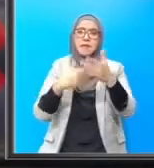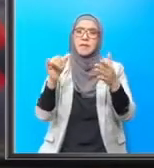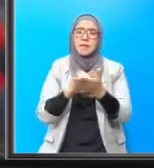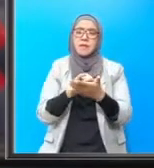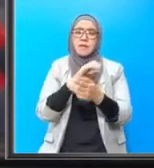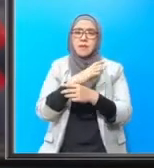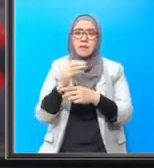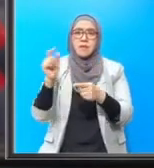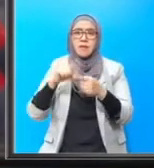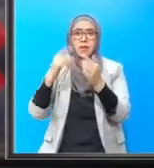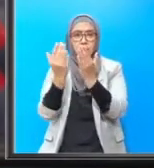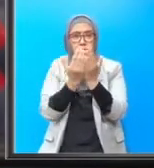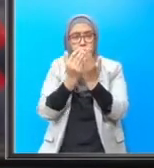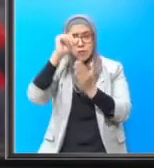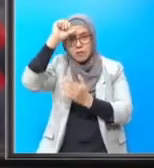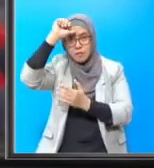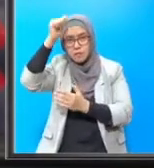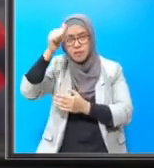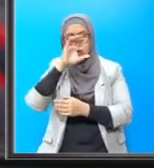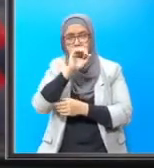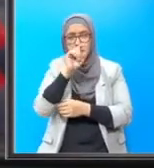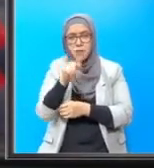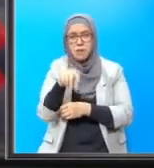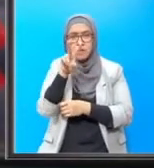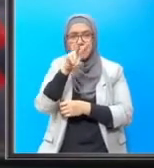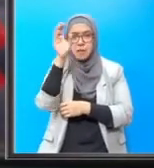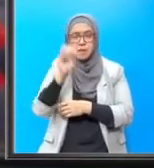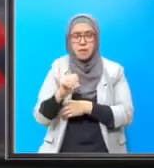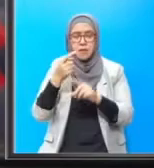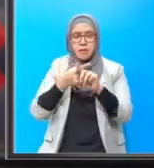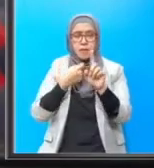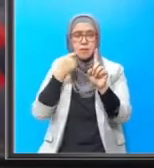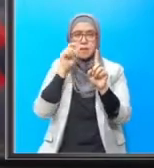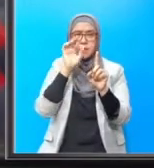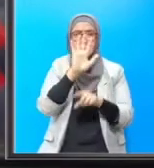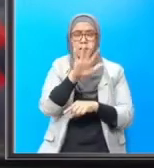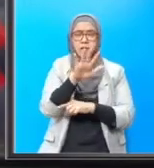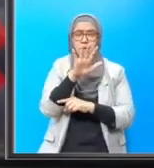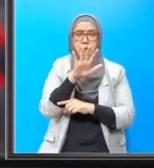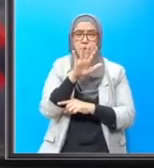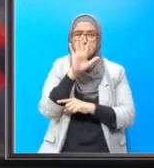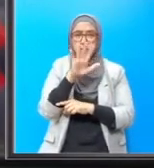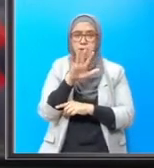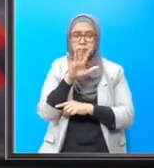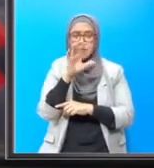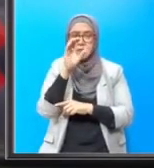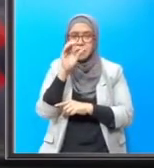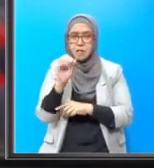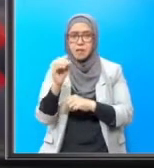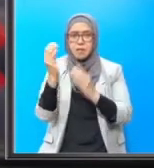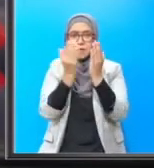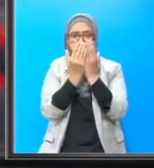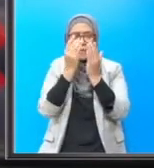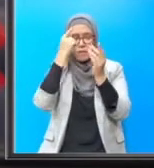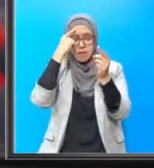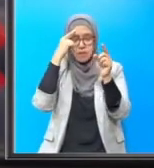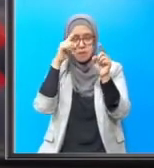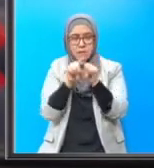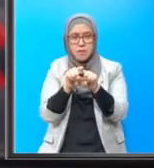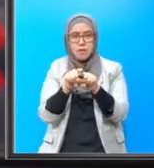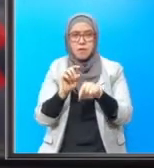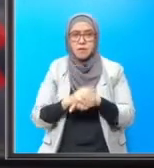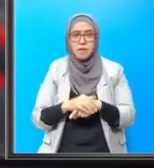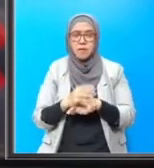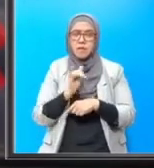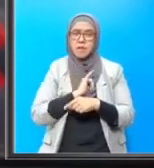sekolah jenis kekuasaan vitamin hanya kosong point 2011 520 BOS sekolah bersetuju dengan panas Sebut sebutkan